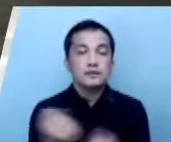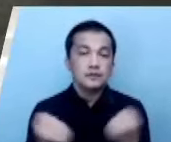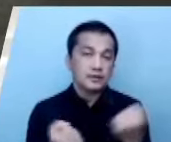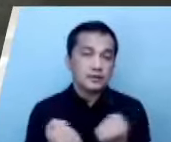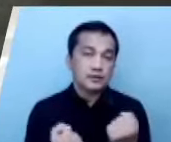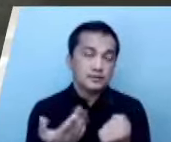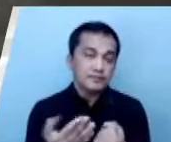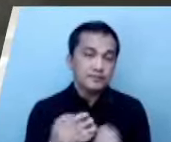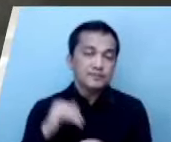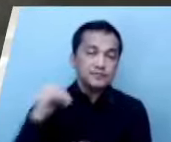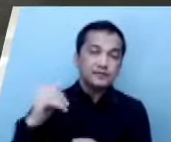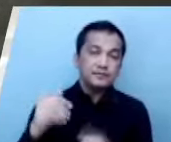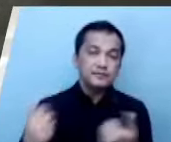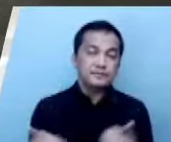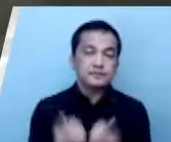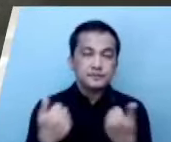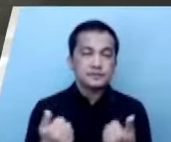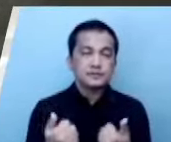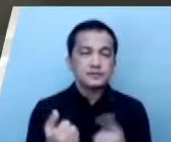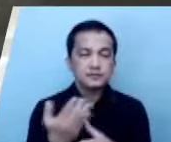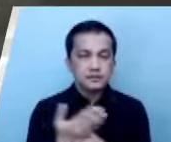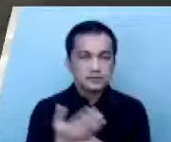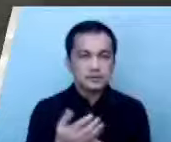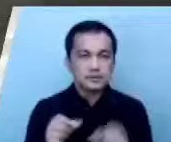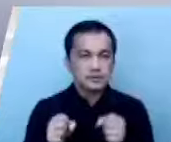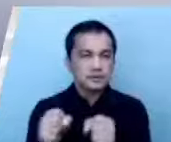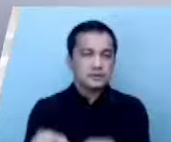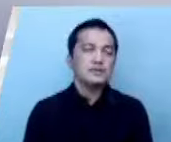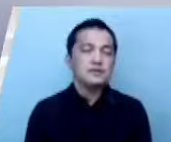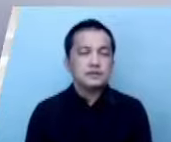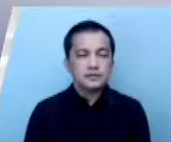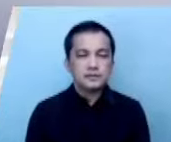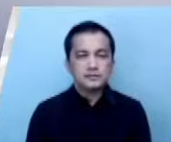sa aksidente o aberya sa kalsada. Pia?